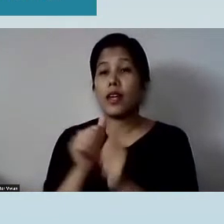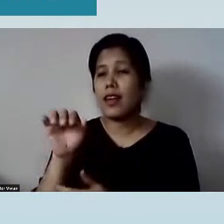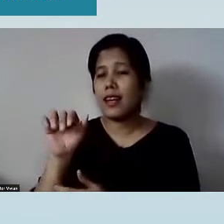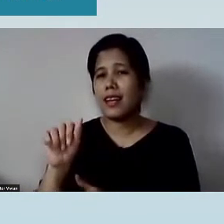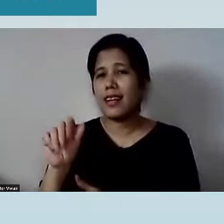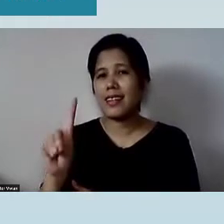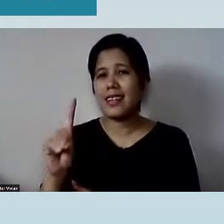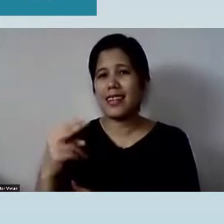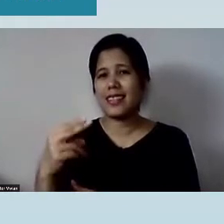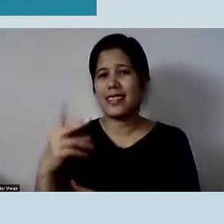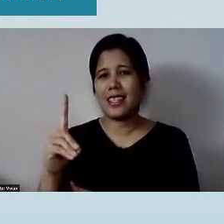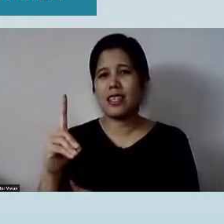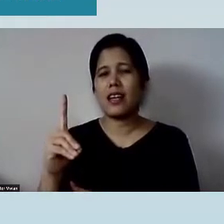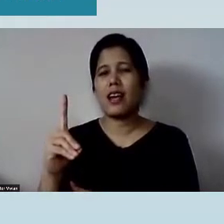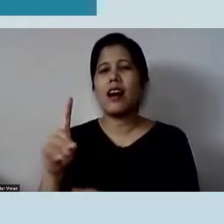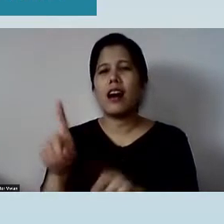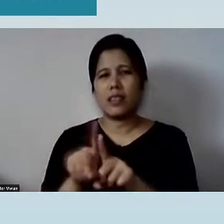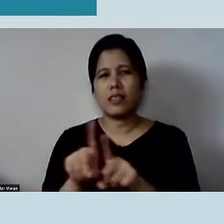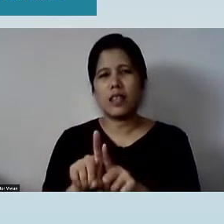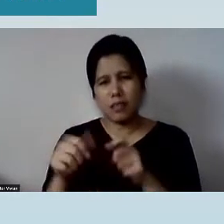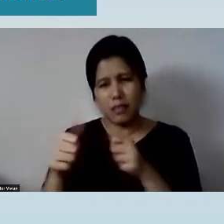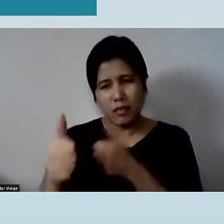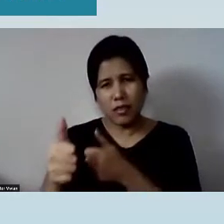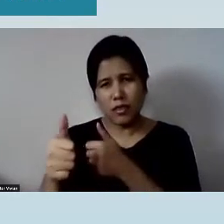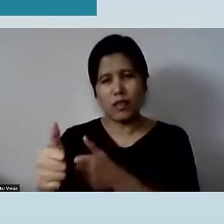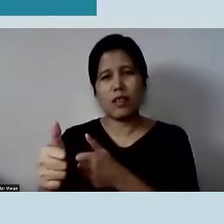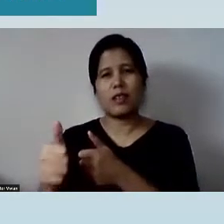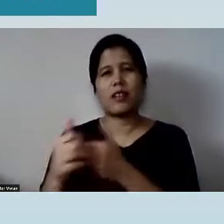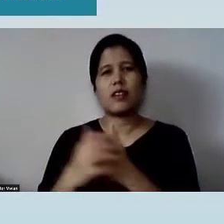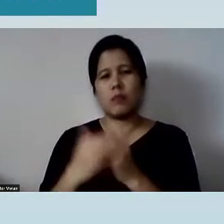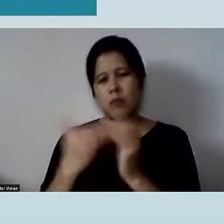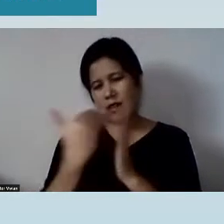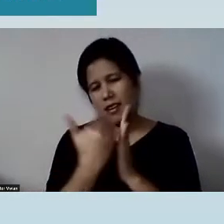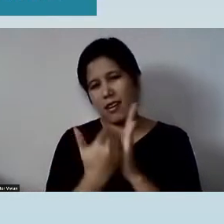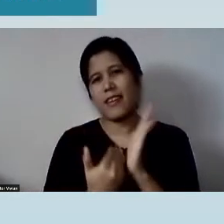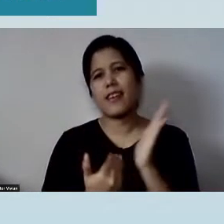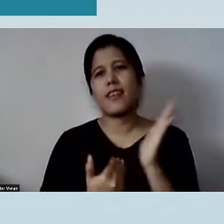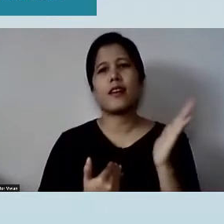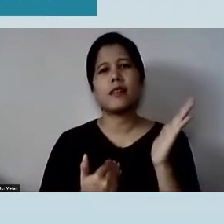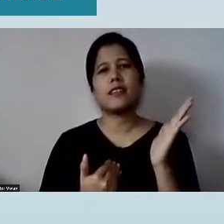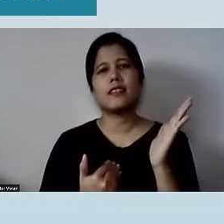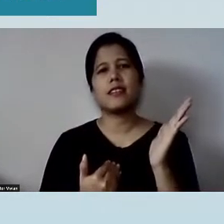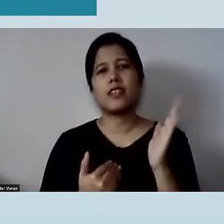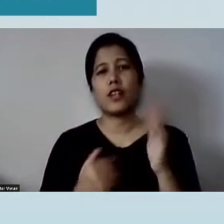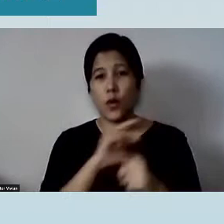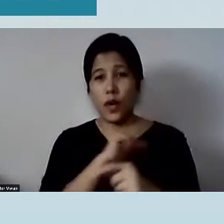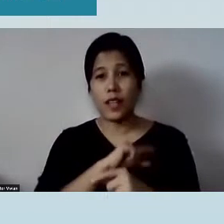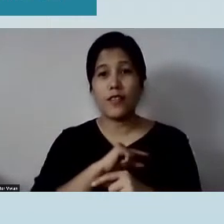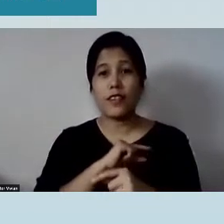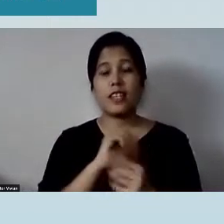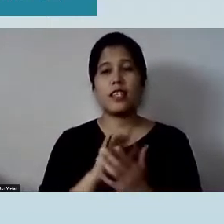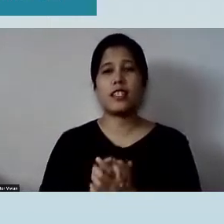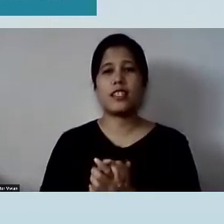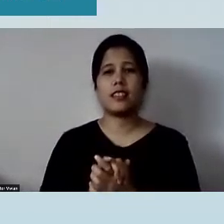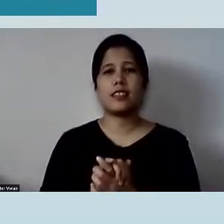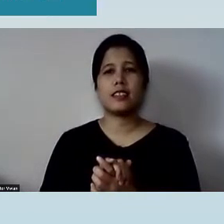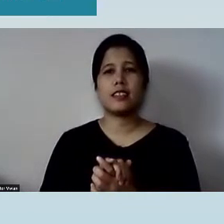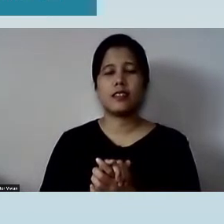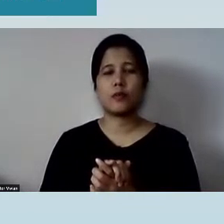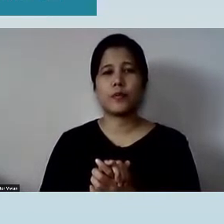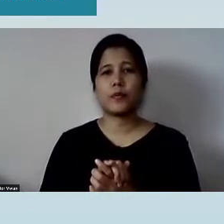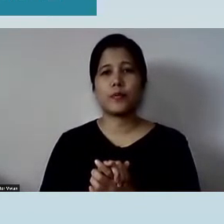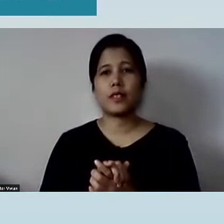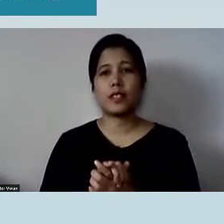as nasusunod nyo po yung mga criteria, no? Yung tapos yung qualifications. So as long as